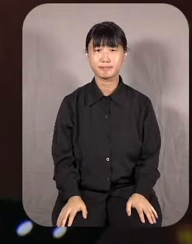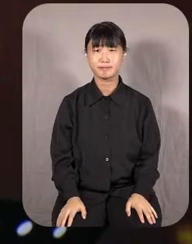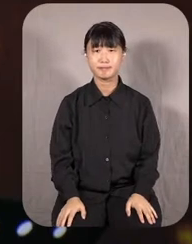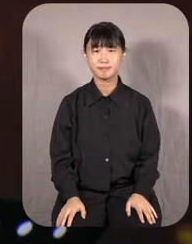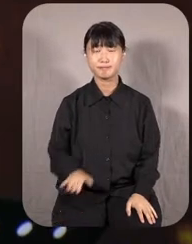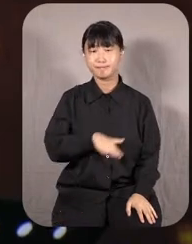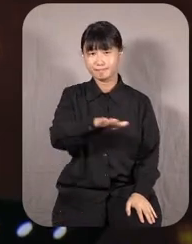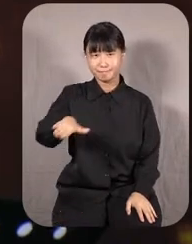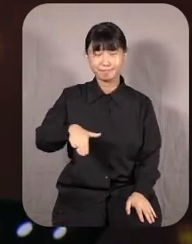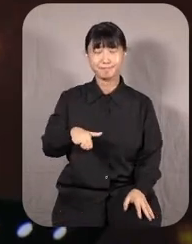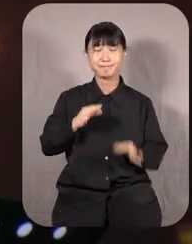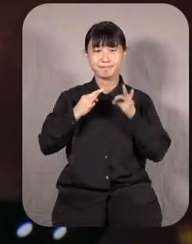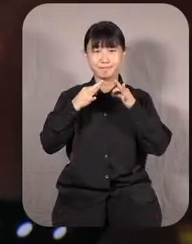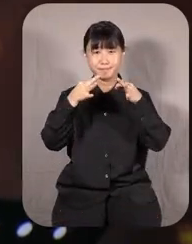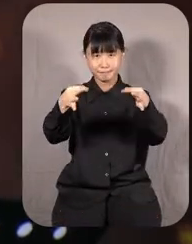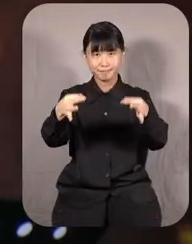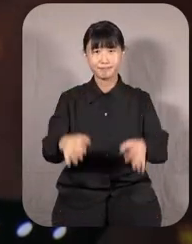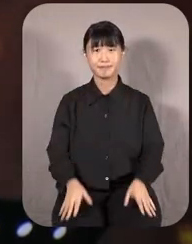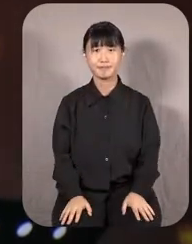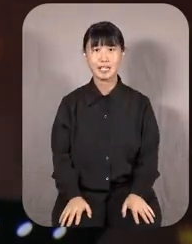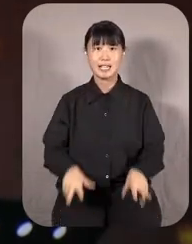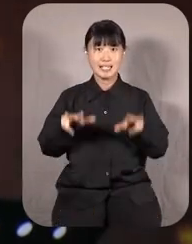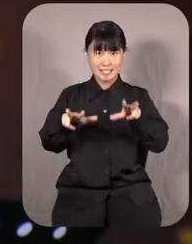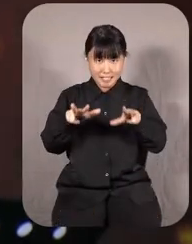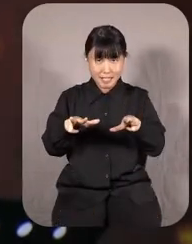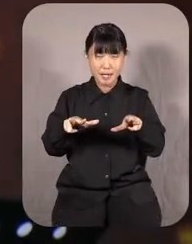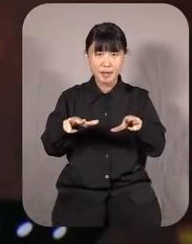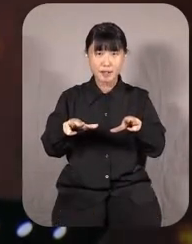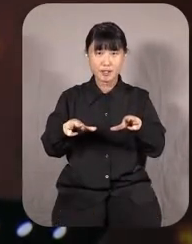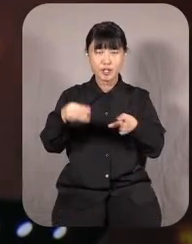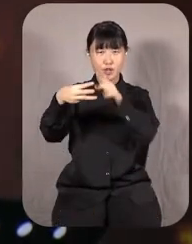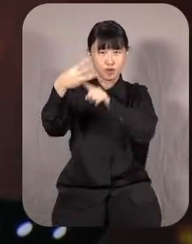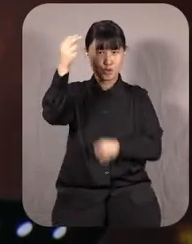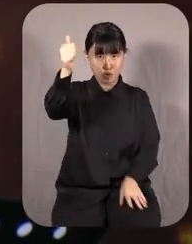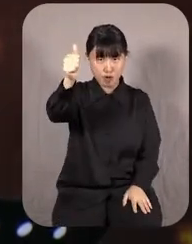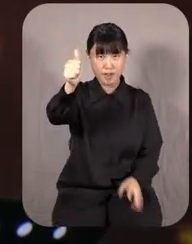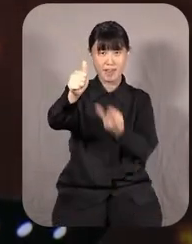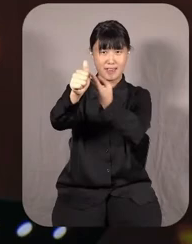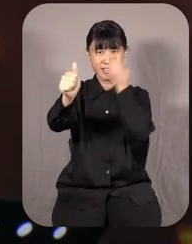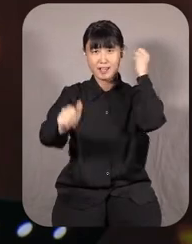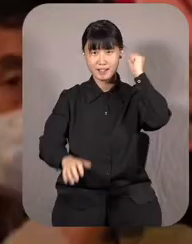함께 외쳐보겠습니다. 지금 바로 탄핵하라!